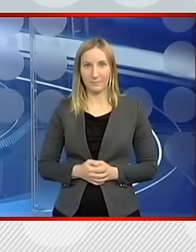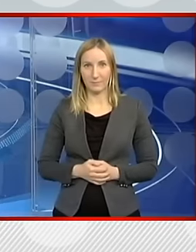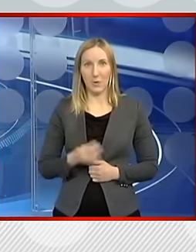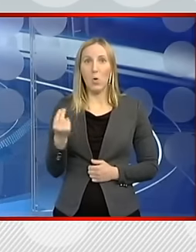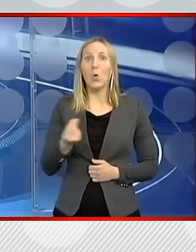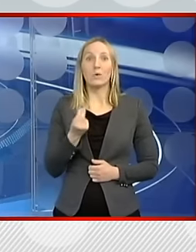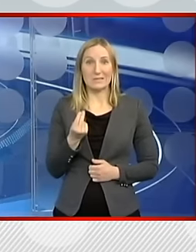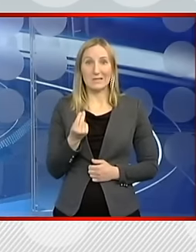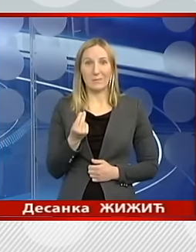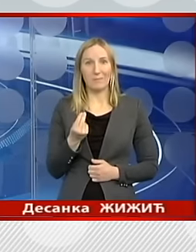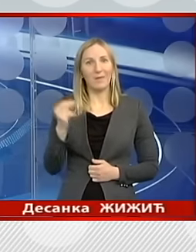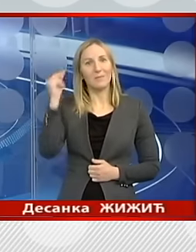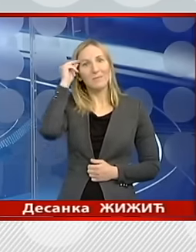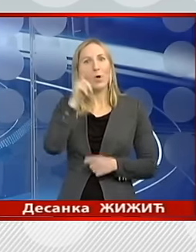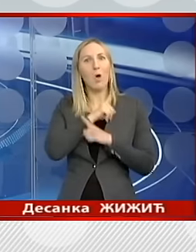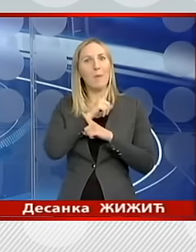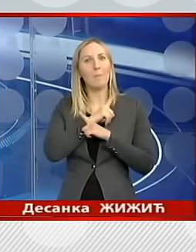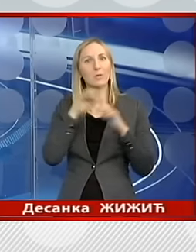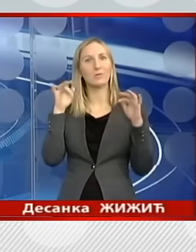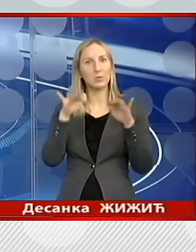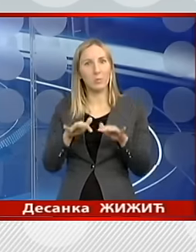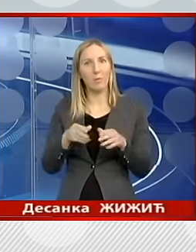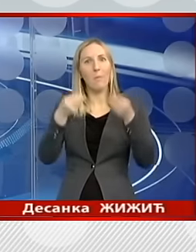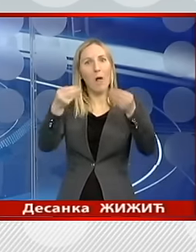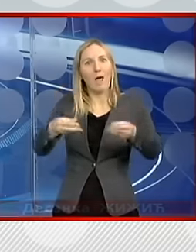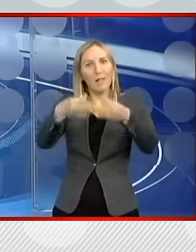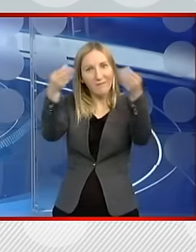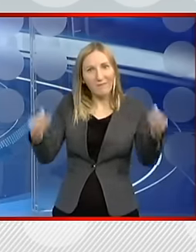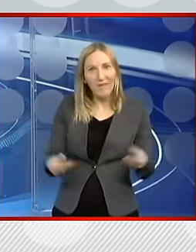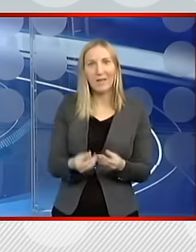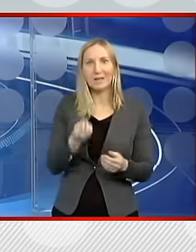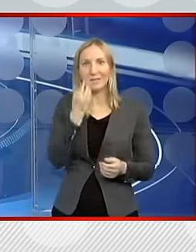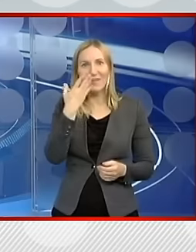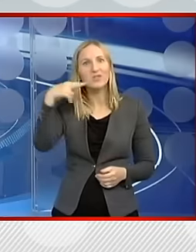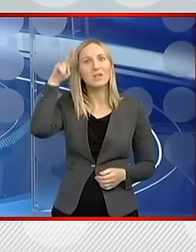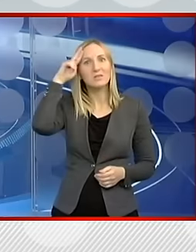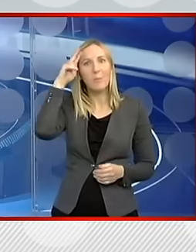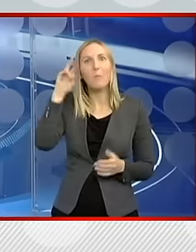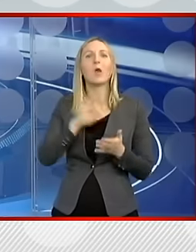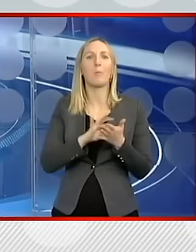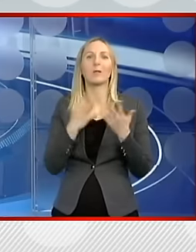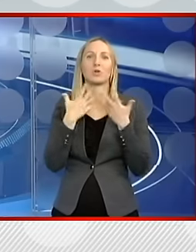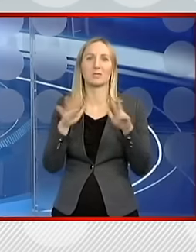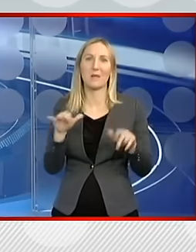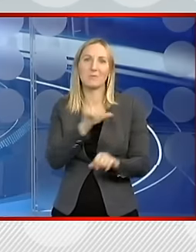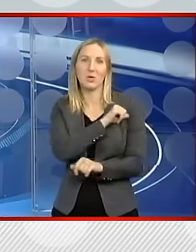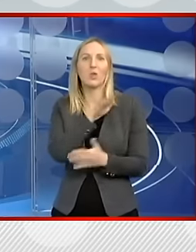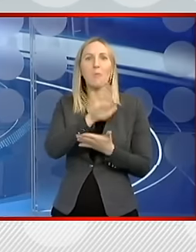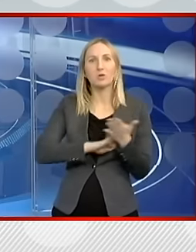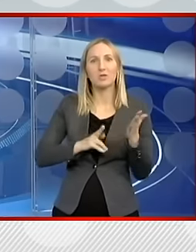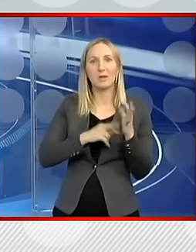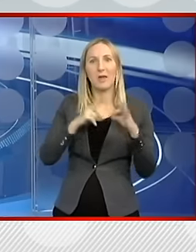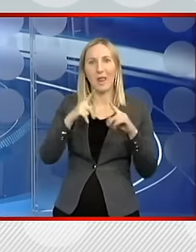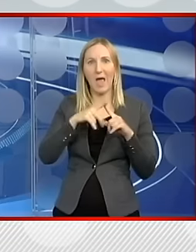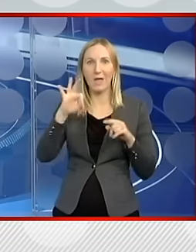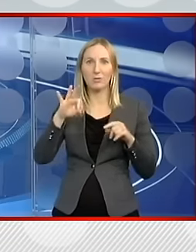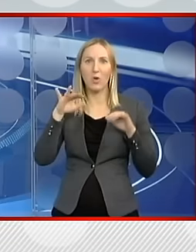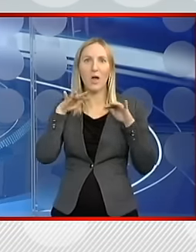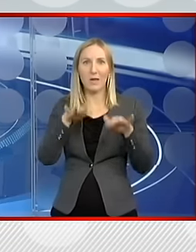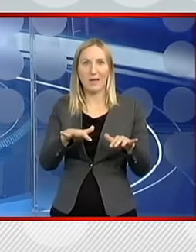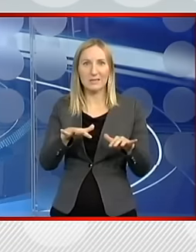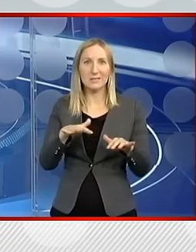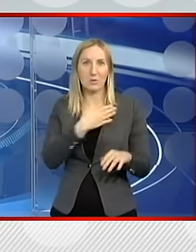U Srbiji je komemorativnim skupovima, polaganjem venaca i cveća na spomenike obeleženo 18 godina od početka NATO agresije na Saveznu